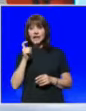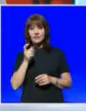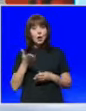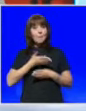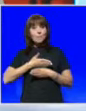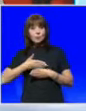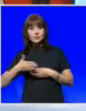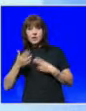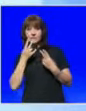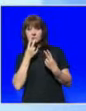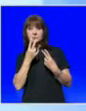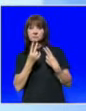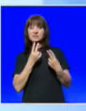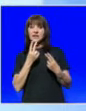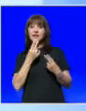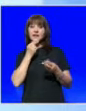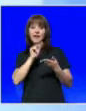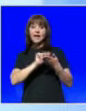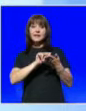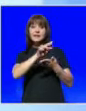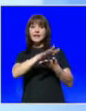да гледате текстовете от бюджета на второ четене?